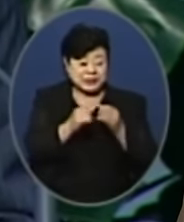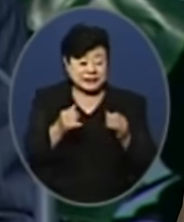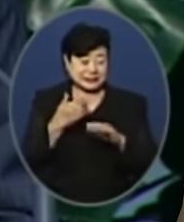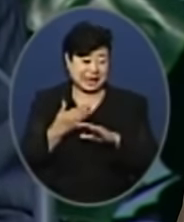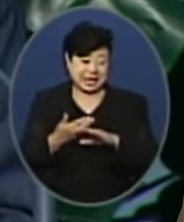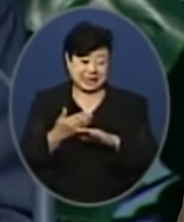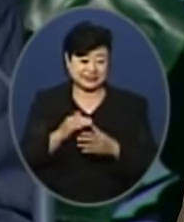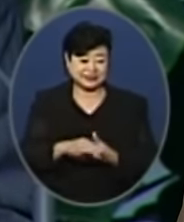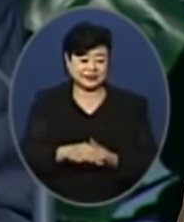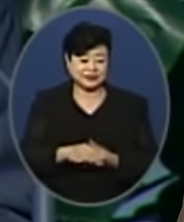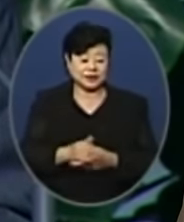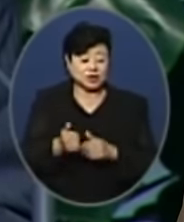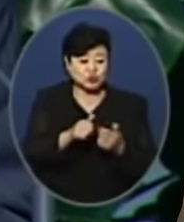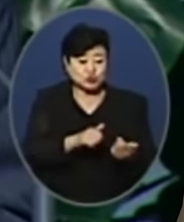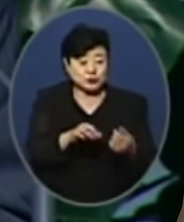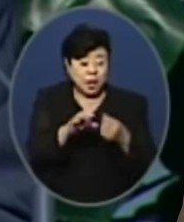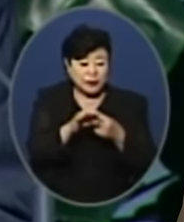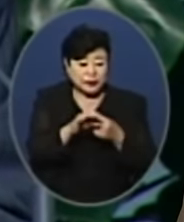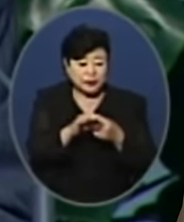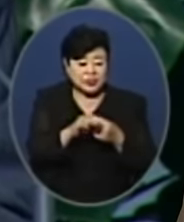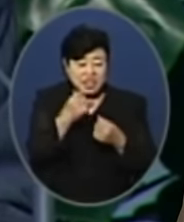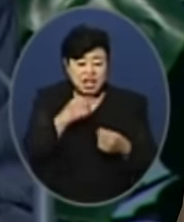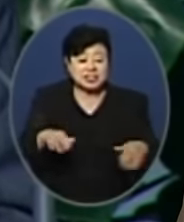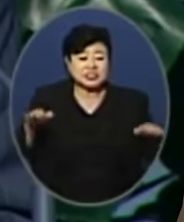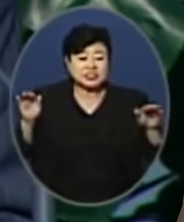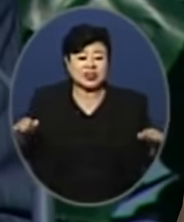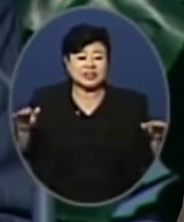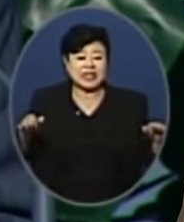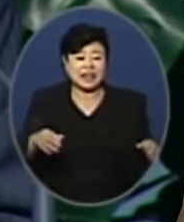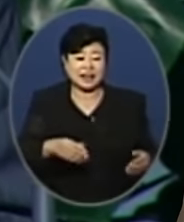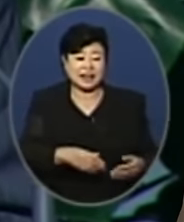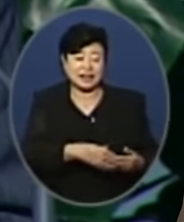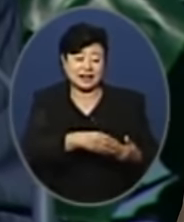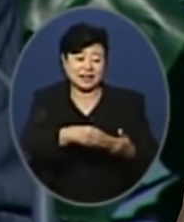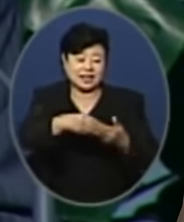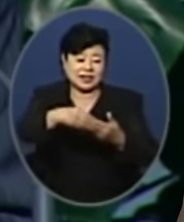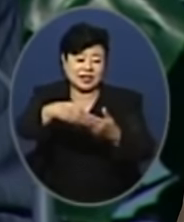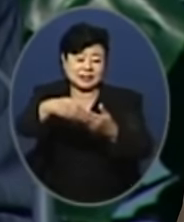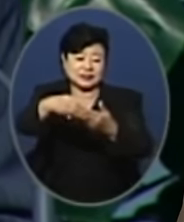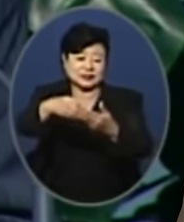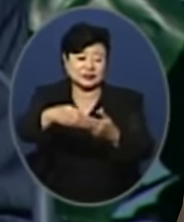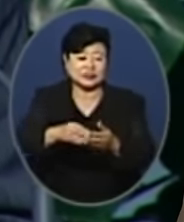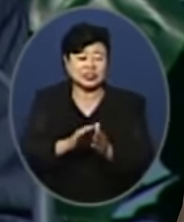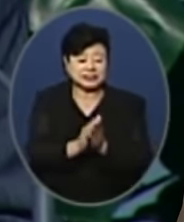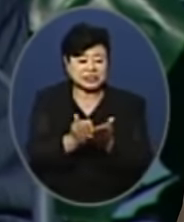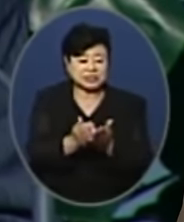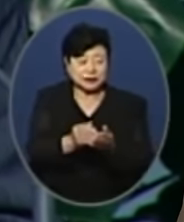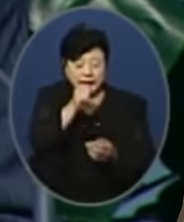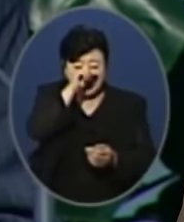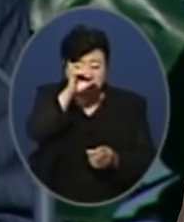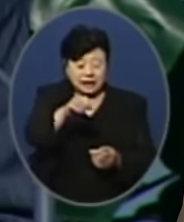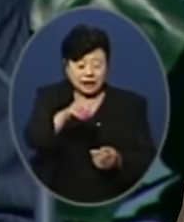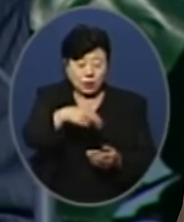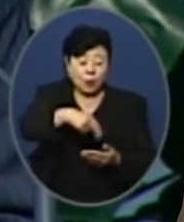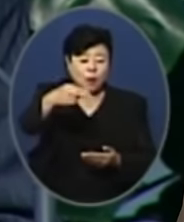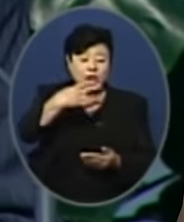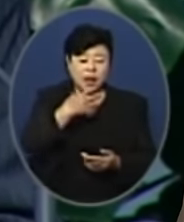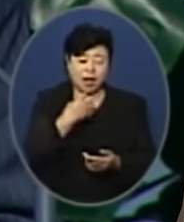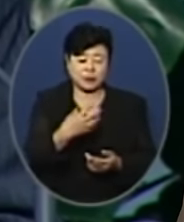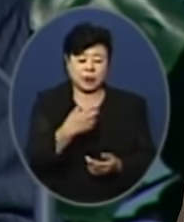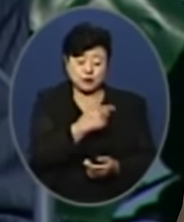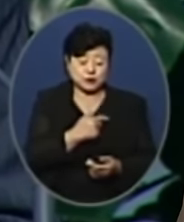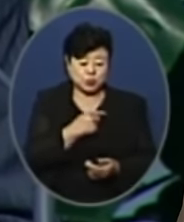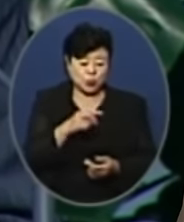우리가 죽으면 천사에게 끌려서 직접 낙원으로 들어갑니다. 아브라함의 품인